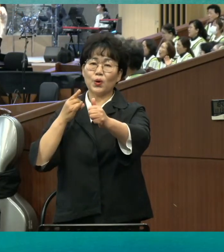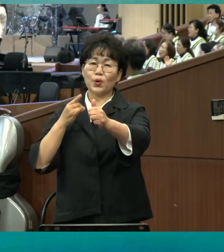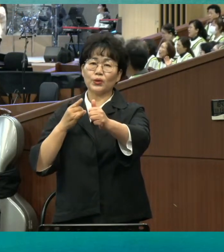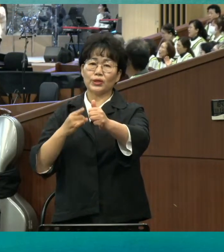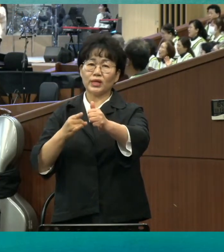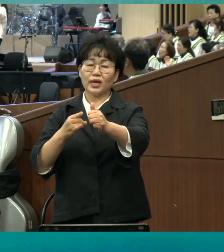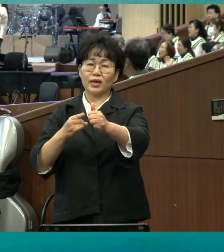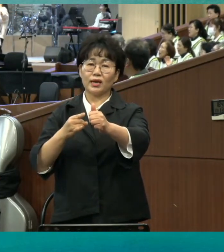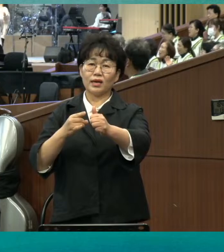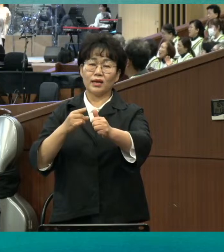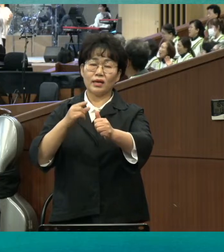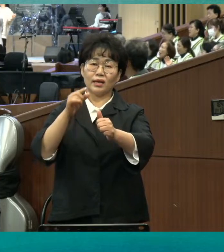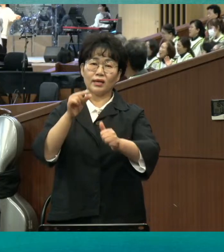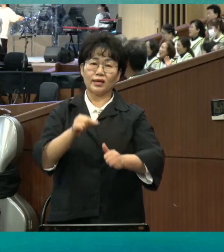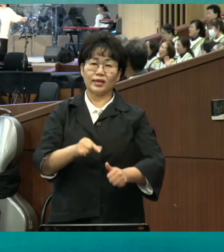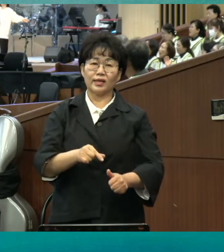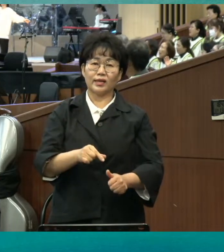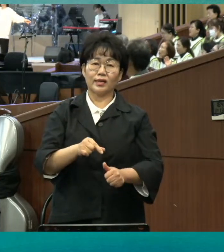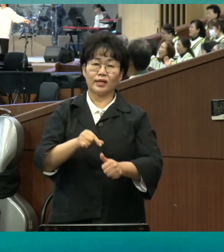자손께